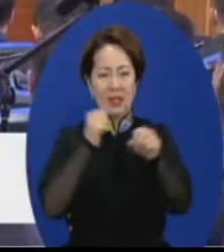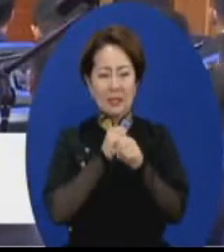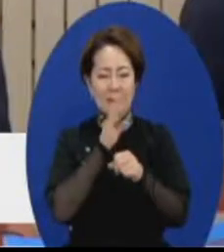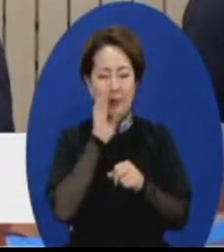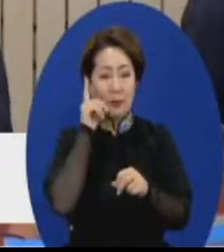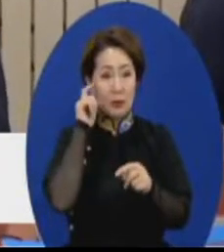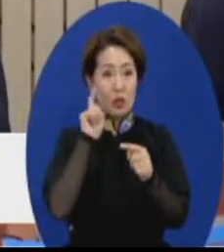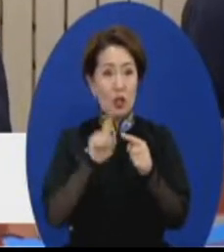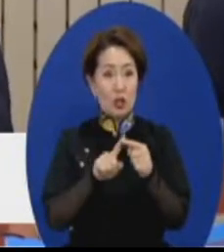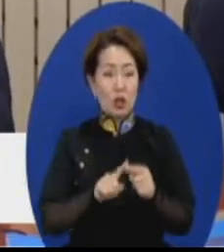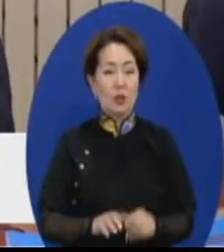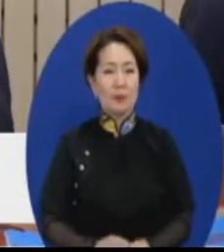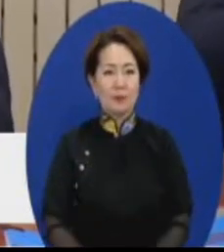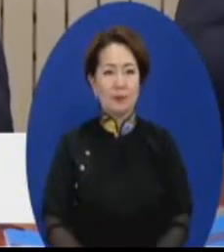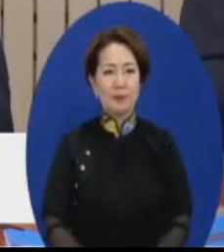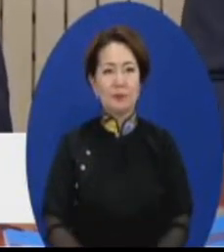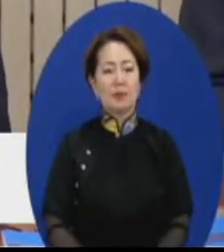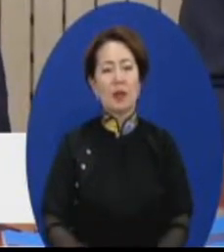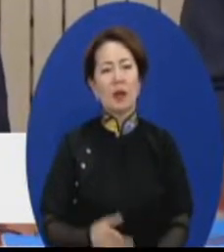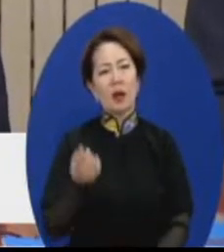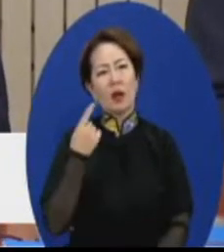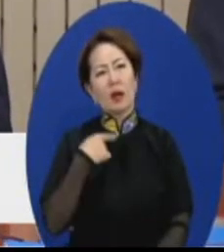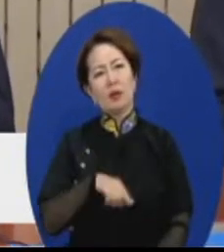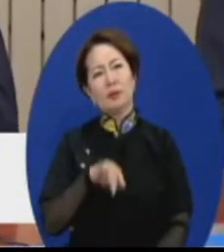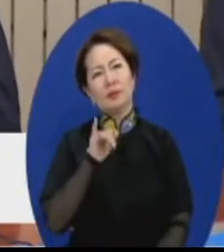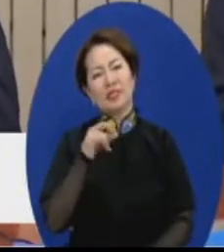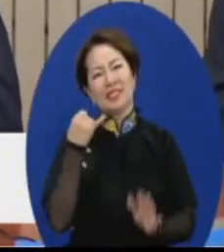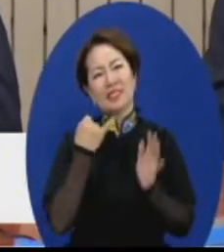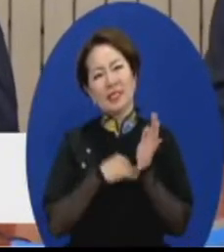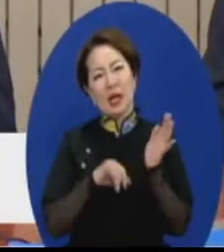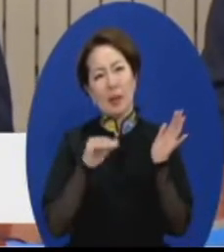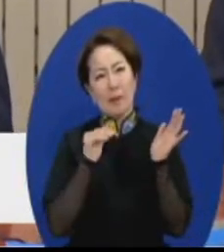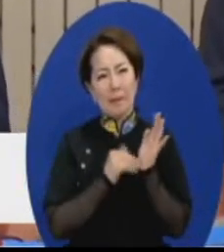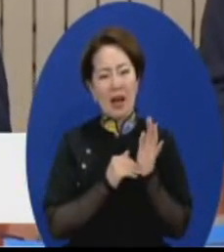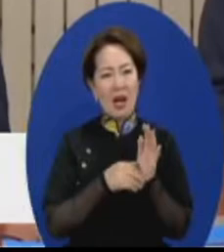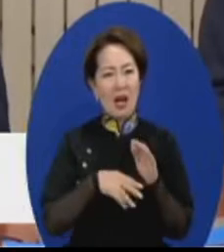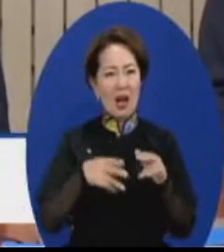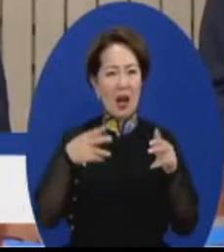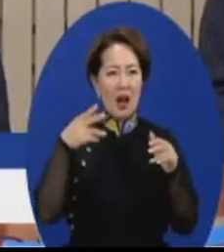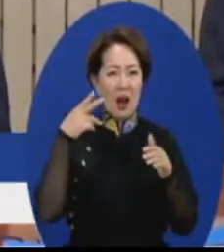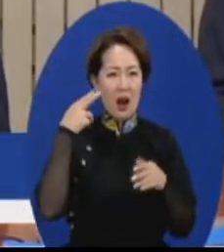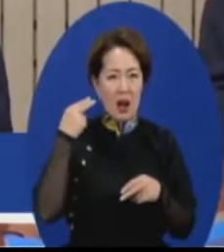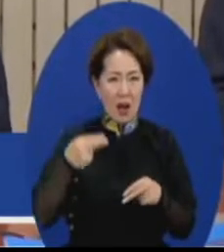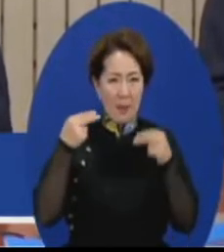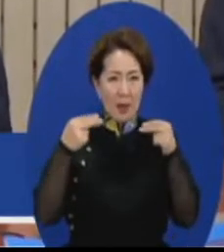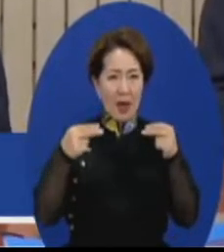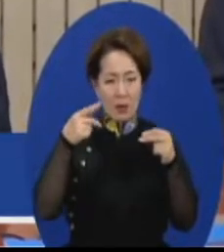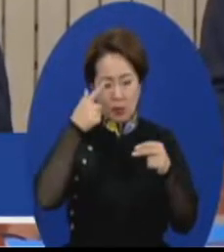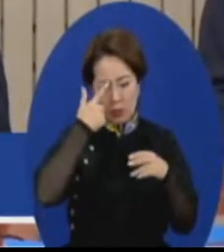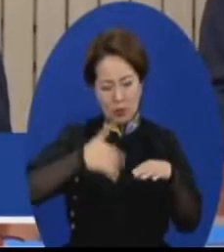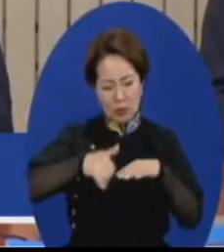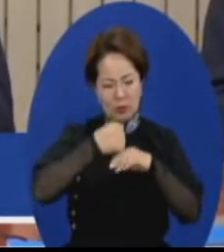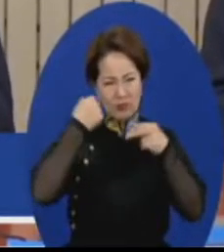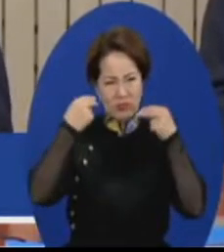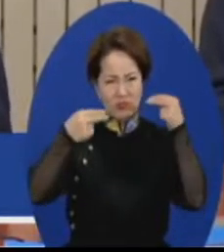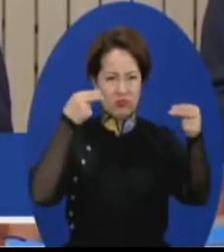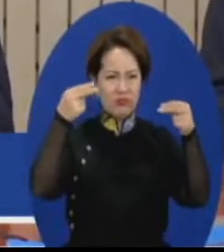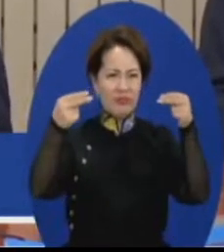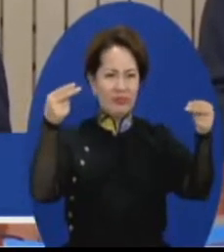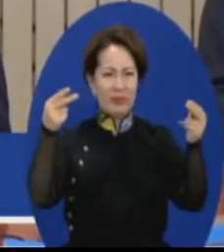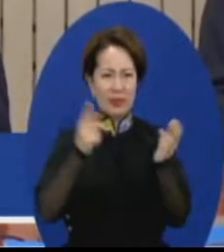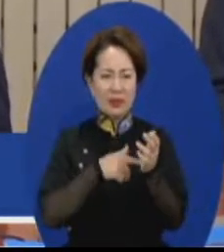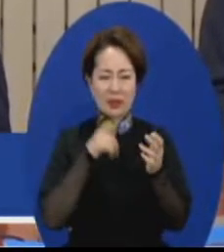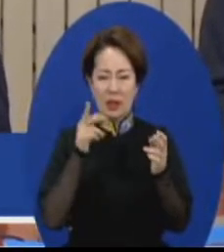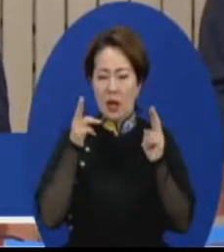хэлж байна. Хамгийн багадаа 60 мянган камераар бид улсын хэмжээнд бүрэн одоо томилох шаардлагатай.